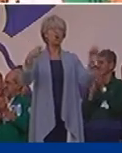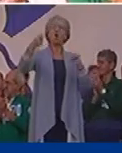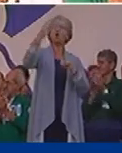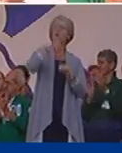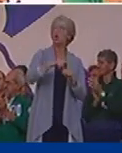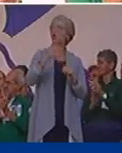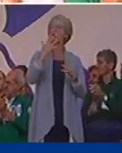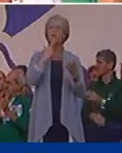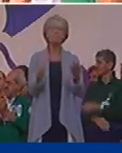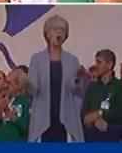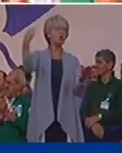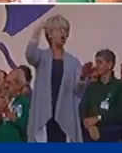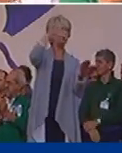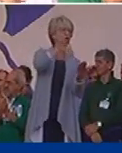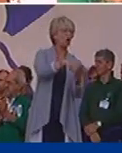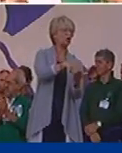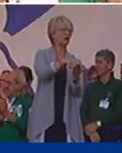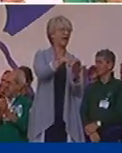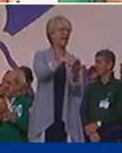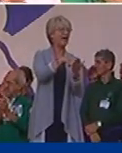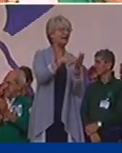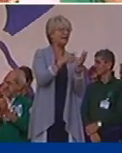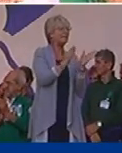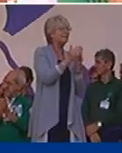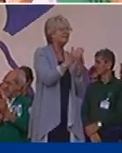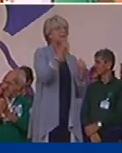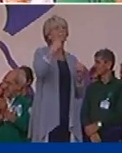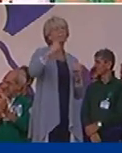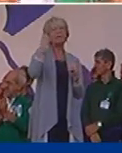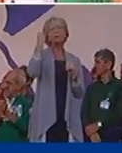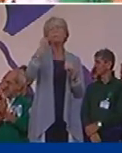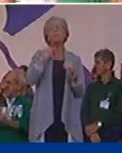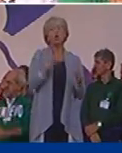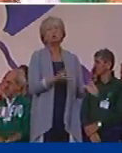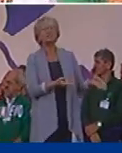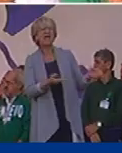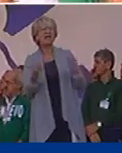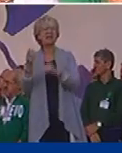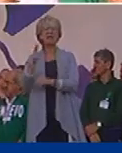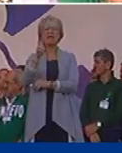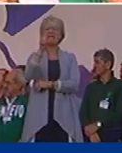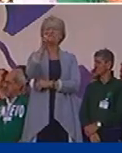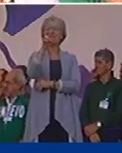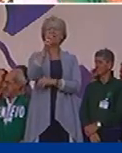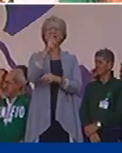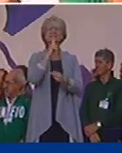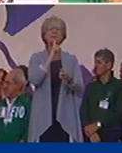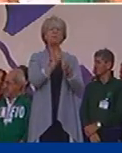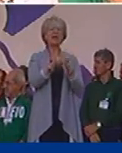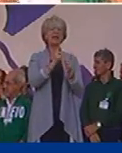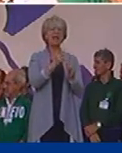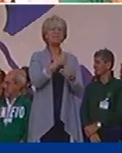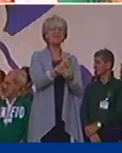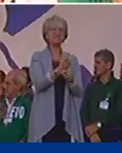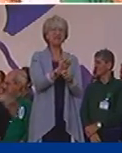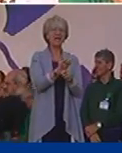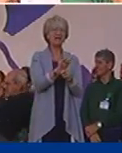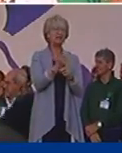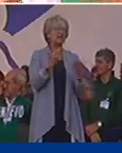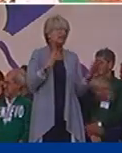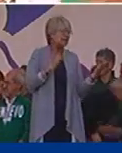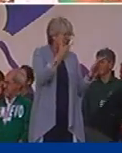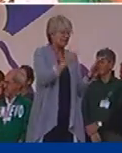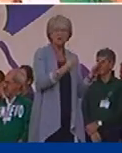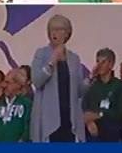voglio tornare al 4% per portare a casa 20 parlamentari di cui non me ne faccio